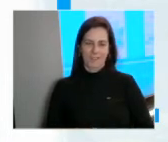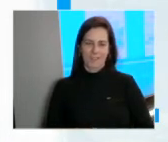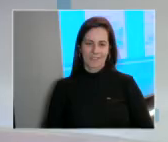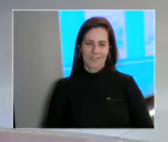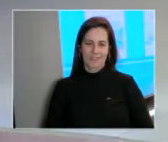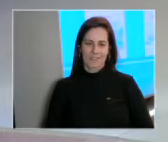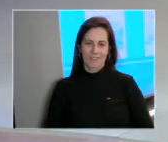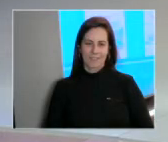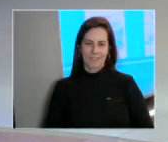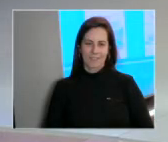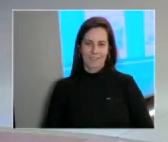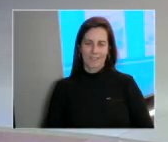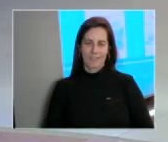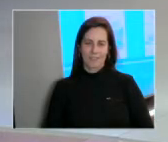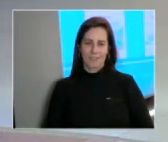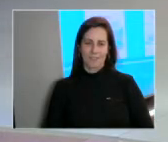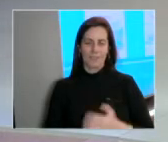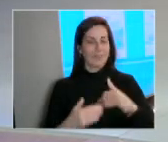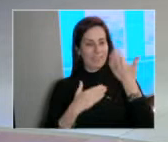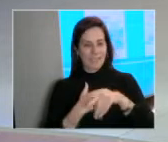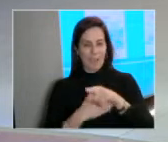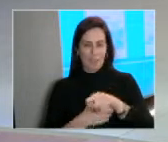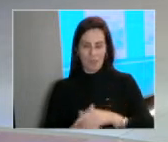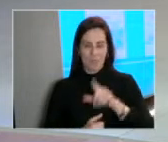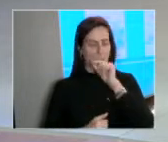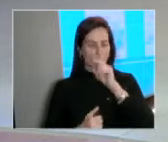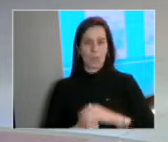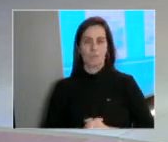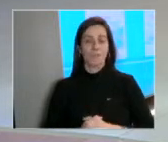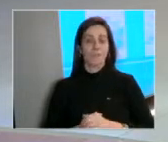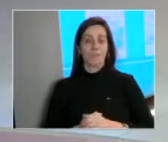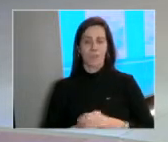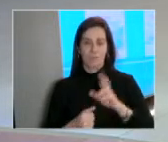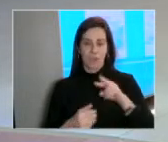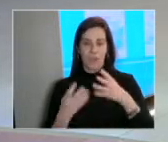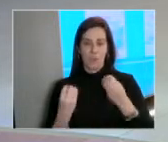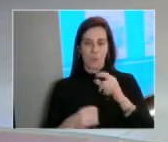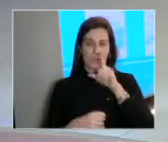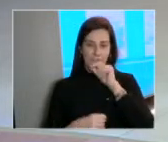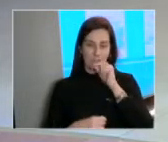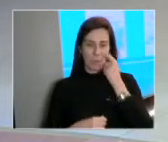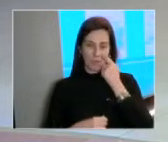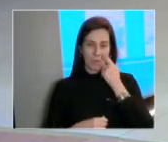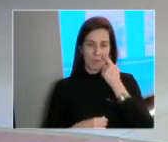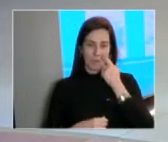רוסיה. טוב, אנחנו סיימנו עם הפרק הזה של ציוצי בוקר, אכן המון המון ציוצים